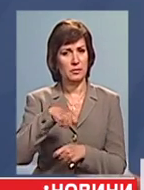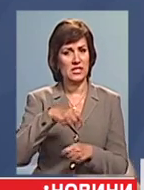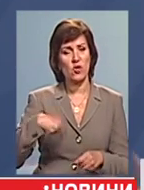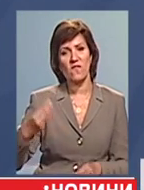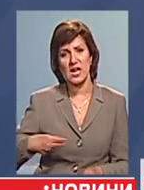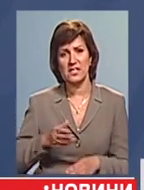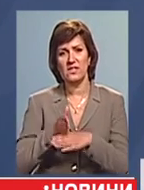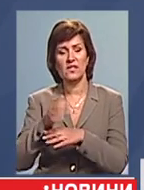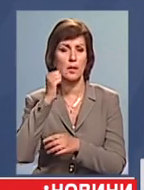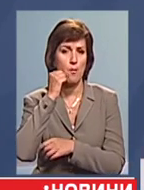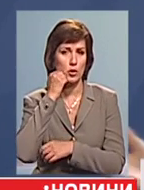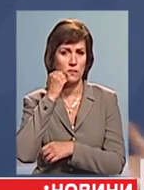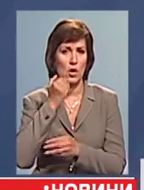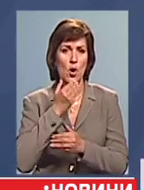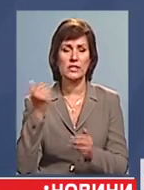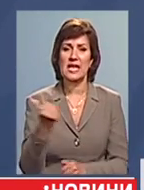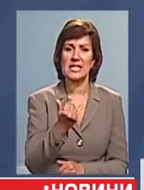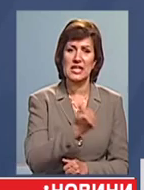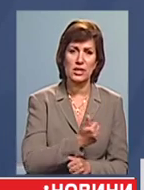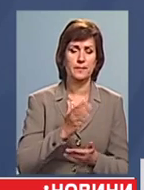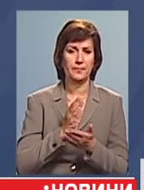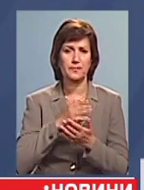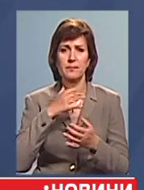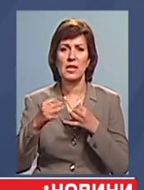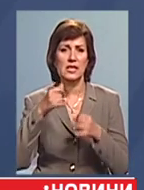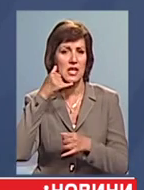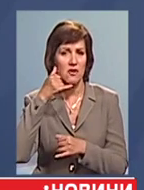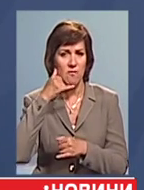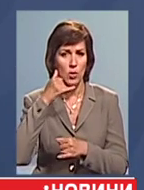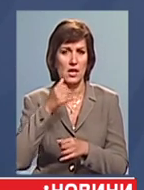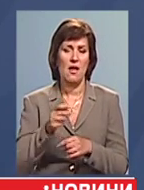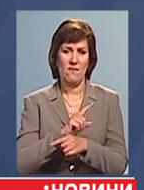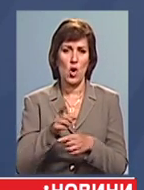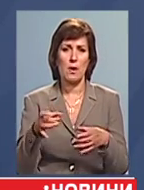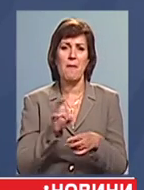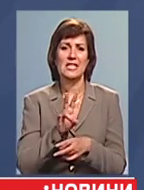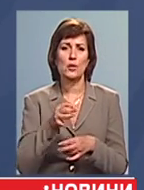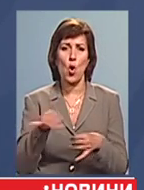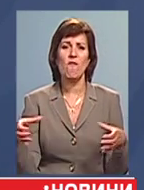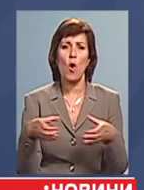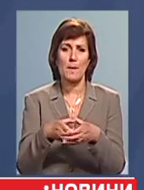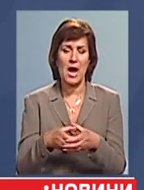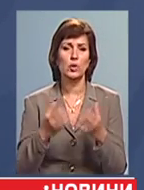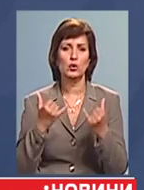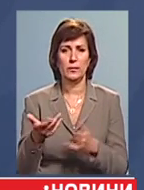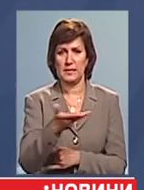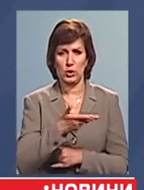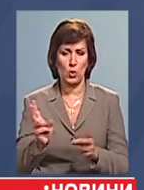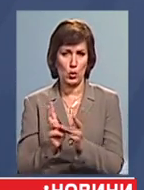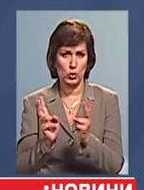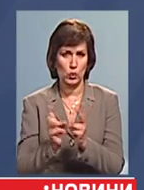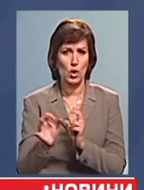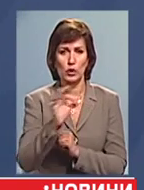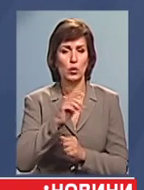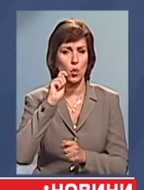президентом Франції відвідали Москву. В останні тижні мали вичерпні телефонні розмови в рамках нормандського формату. Сьогодні провели тристоронню зустріч